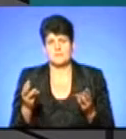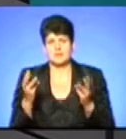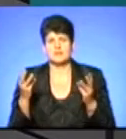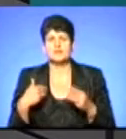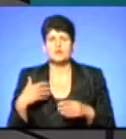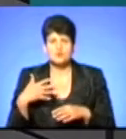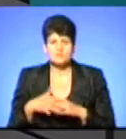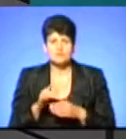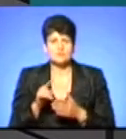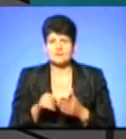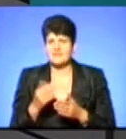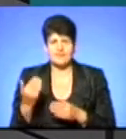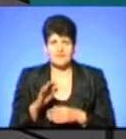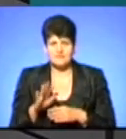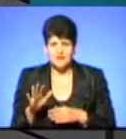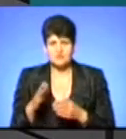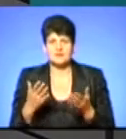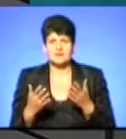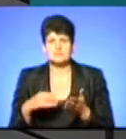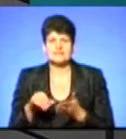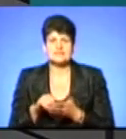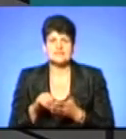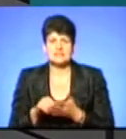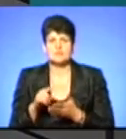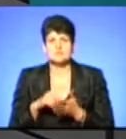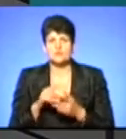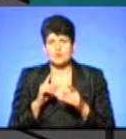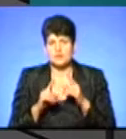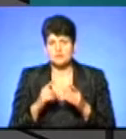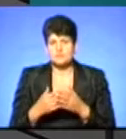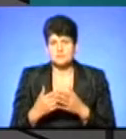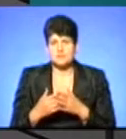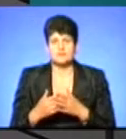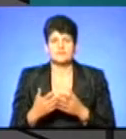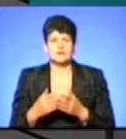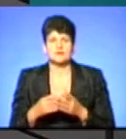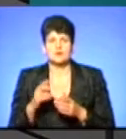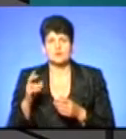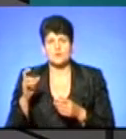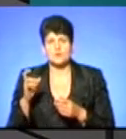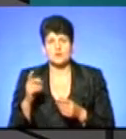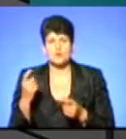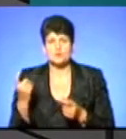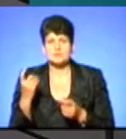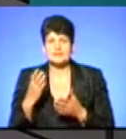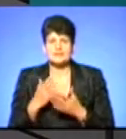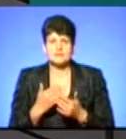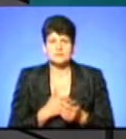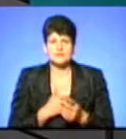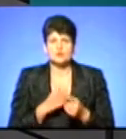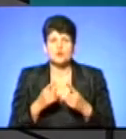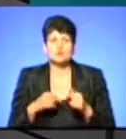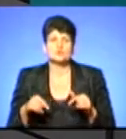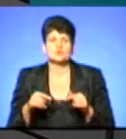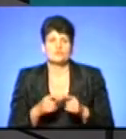я розумію, що питання не зовсім до вас, але так до представників міської ради, напевно, житлово-комунального господарства. Чи є певні ініціативи щодо